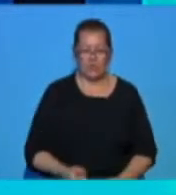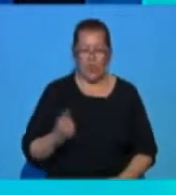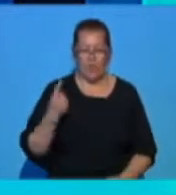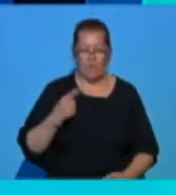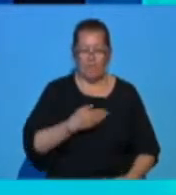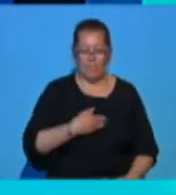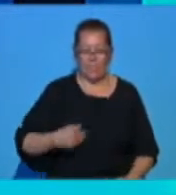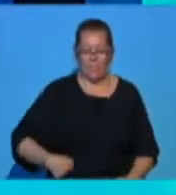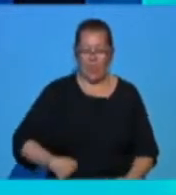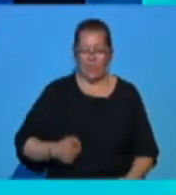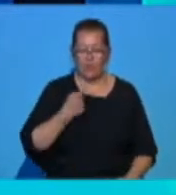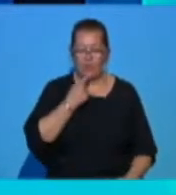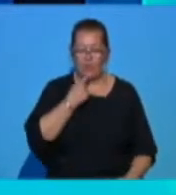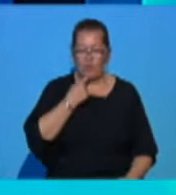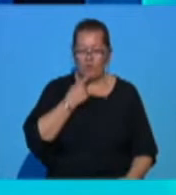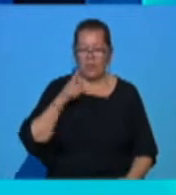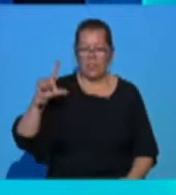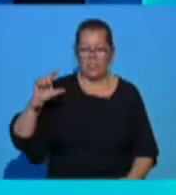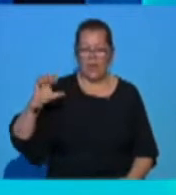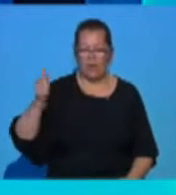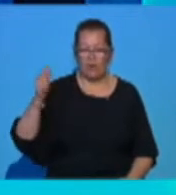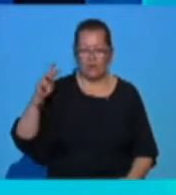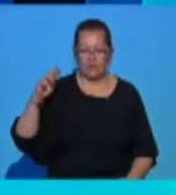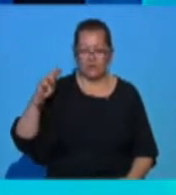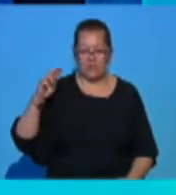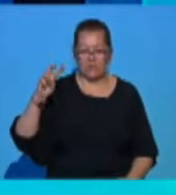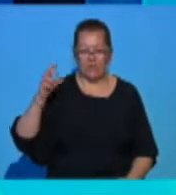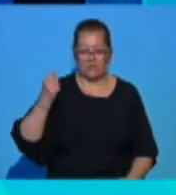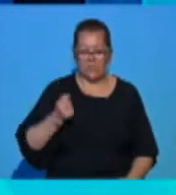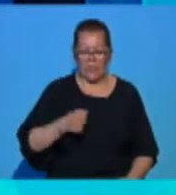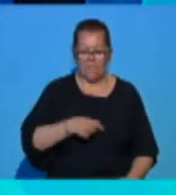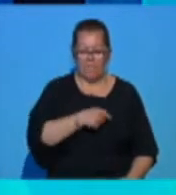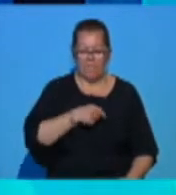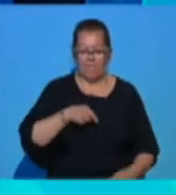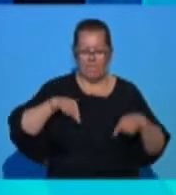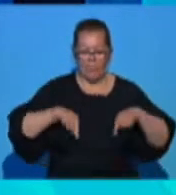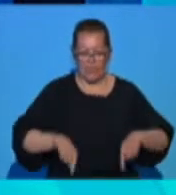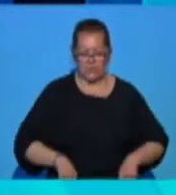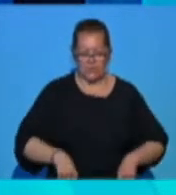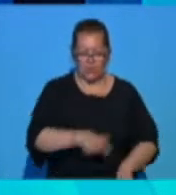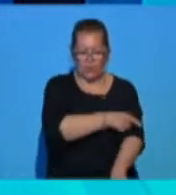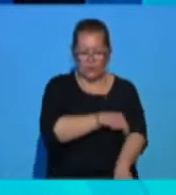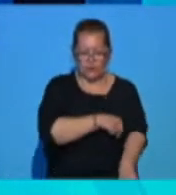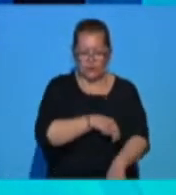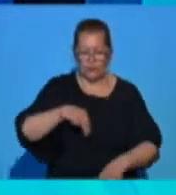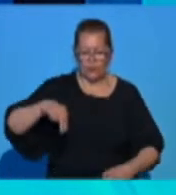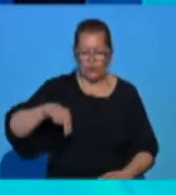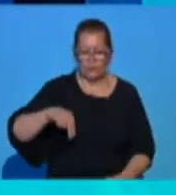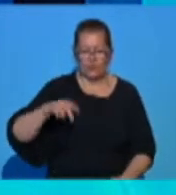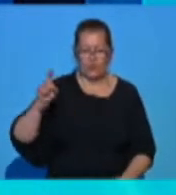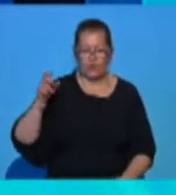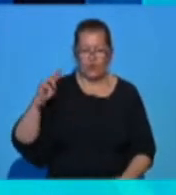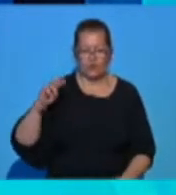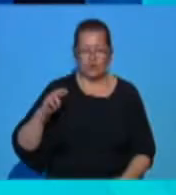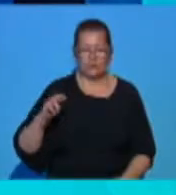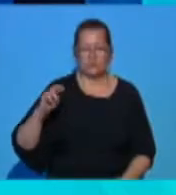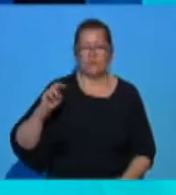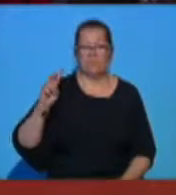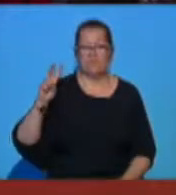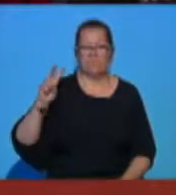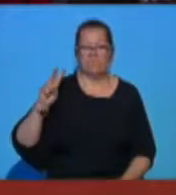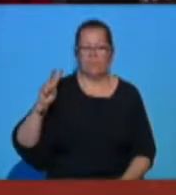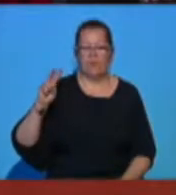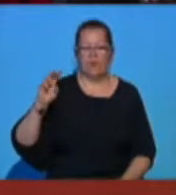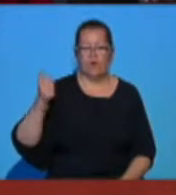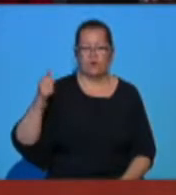primarul Craiovei Ilie Olguța Vasilescu, președintele Consiliului Județean Dolj Cosmin Vasile și organizatorii spectacolului.